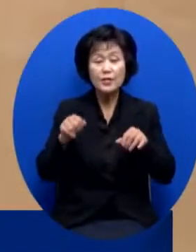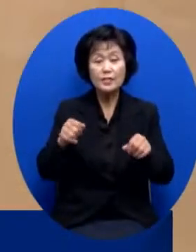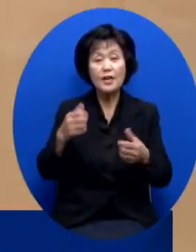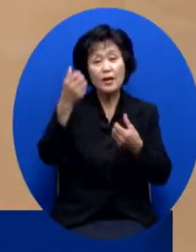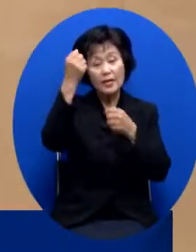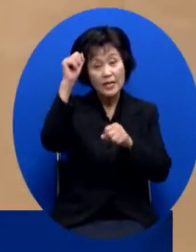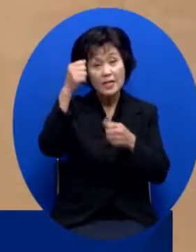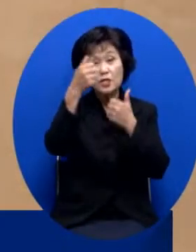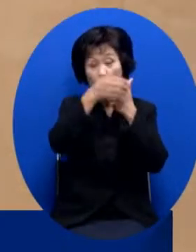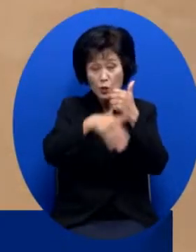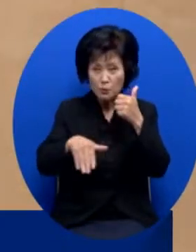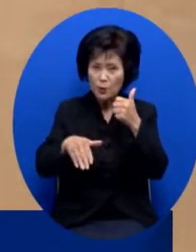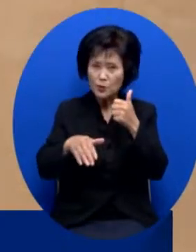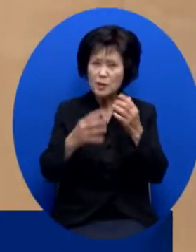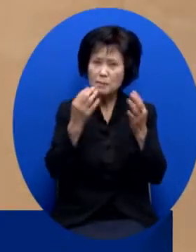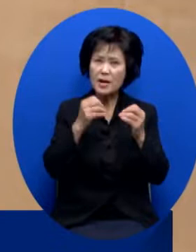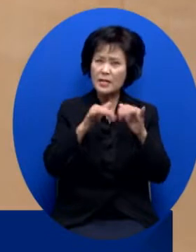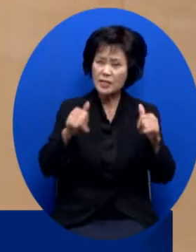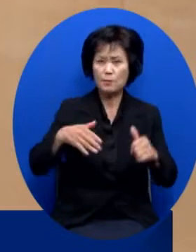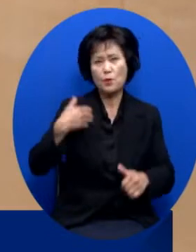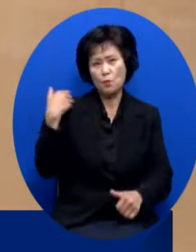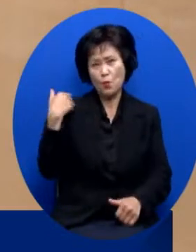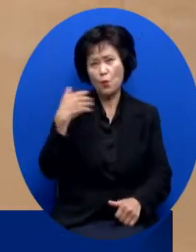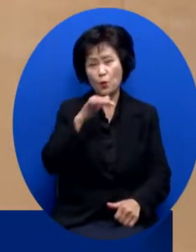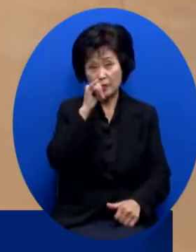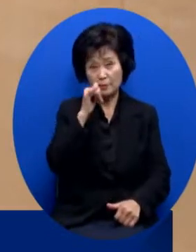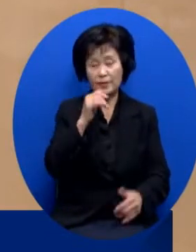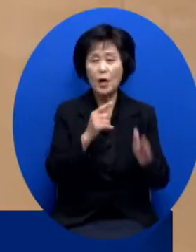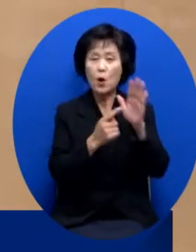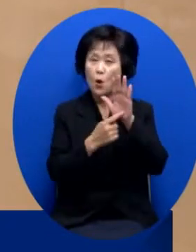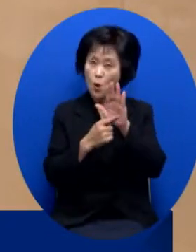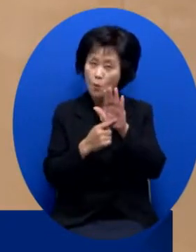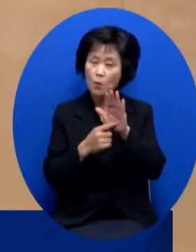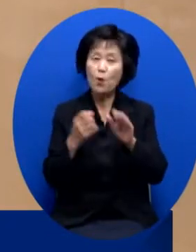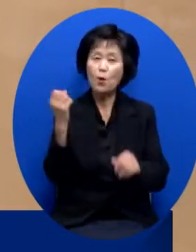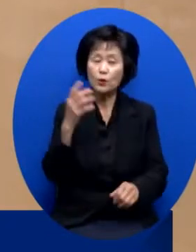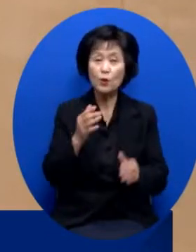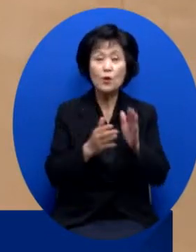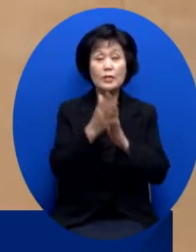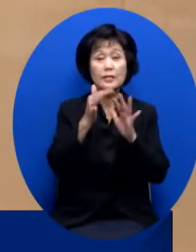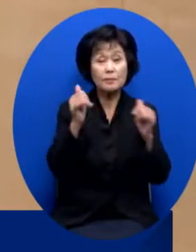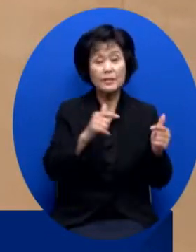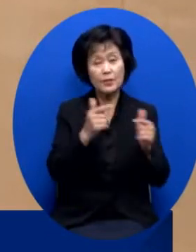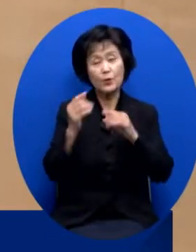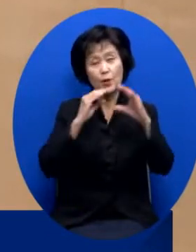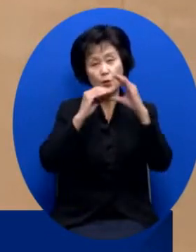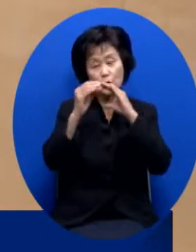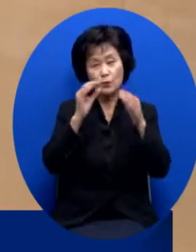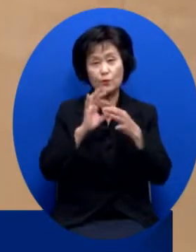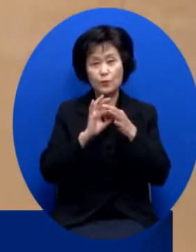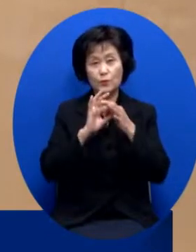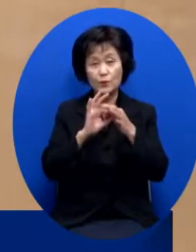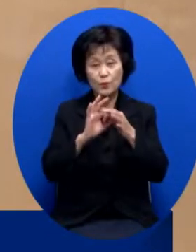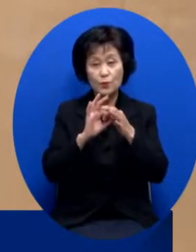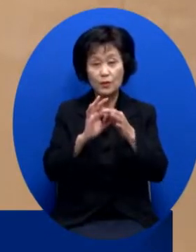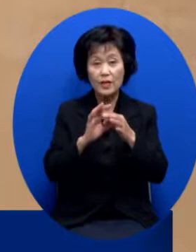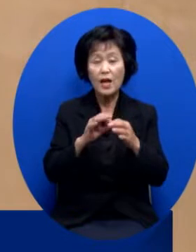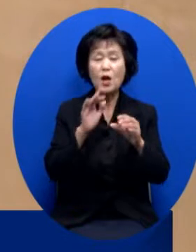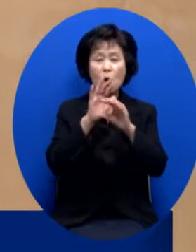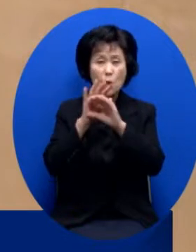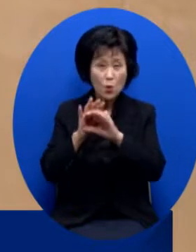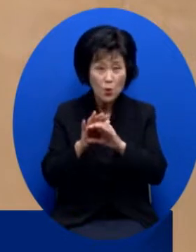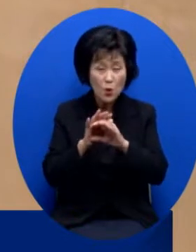많은 사람이 잘 모르고 계셔서 저희 홍보 및 또 시민들과의 소통을 통해 우리